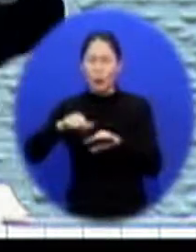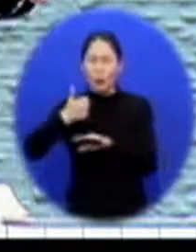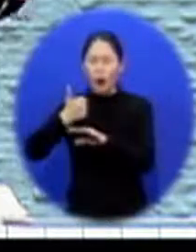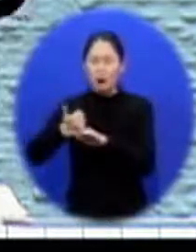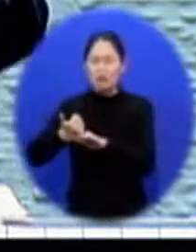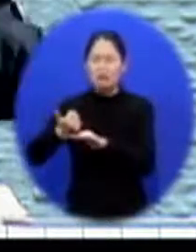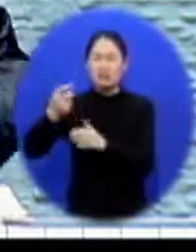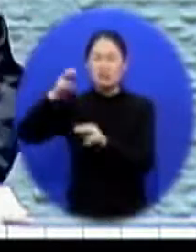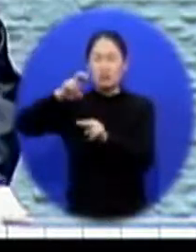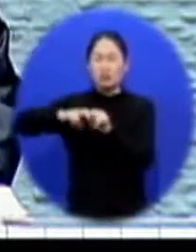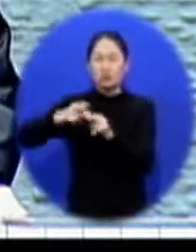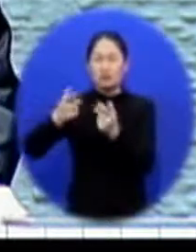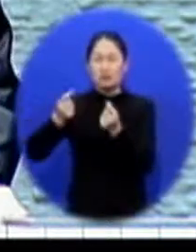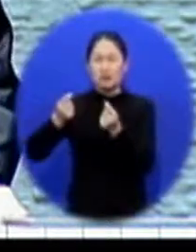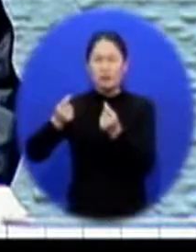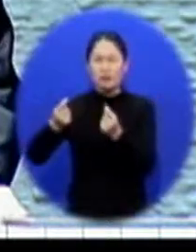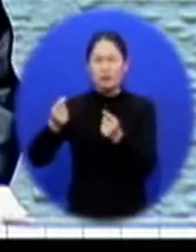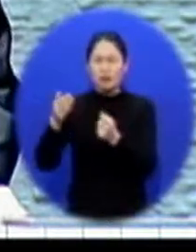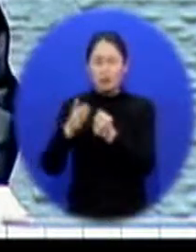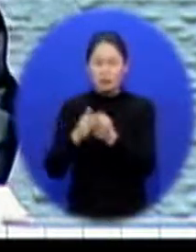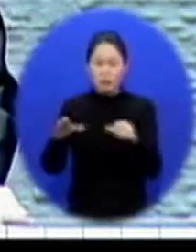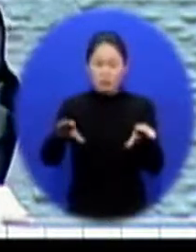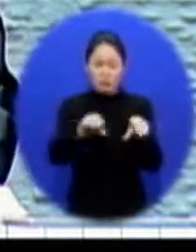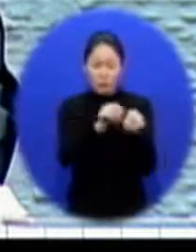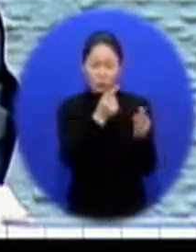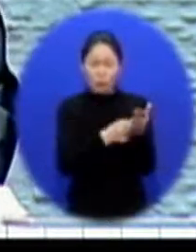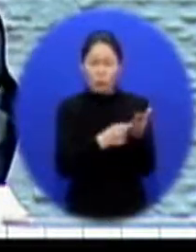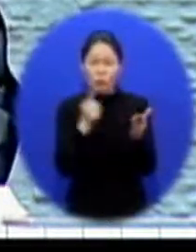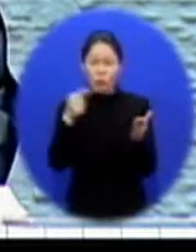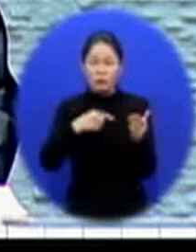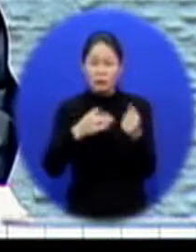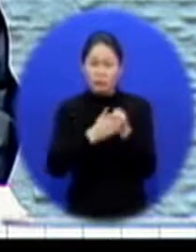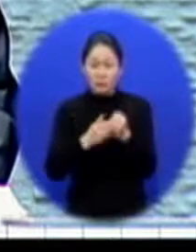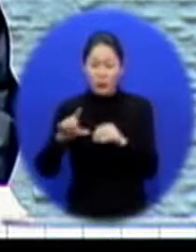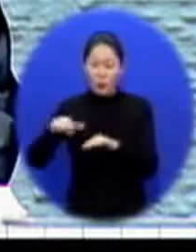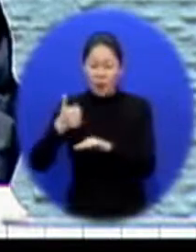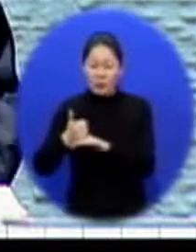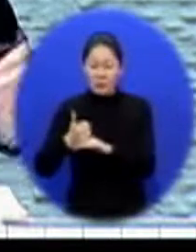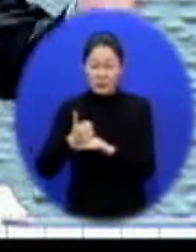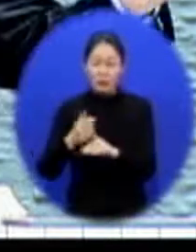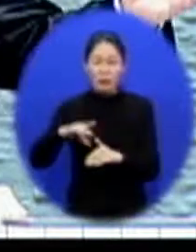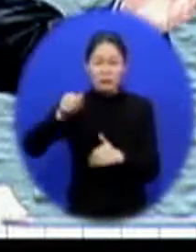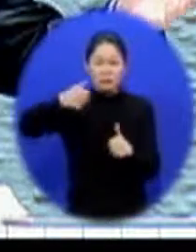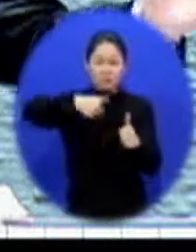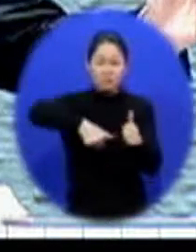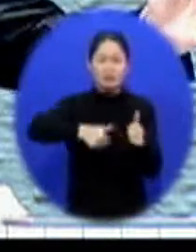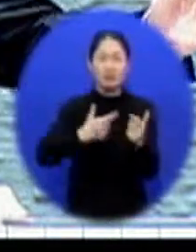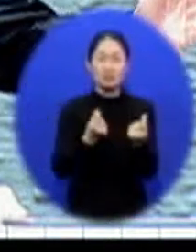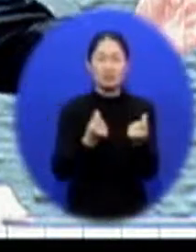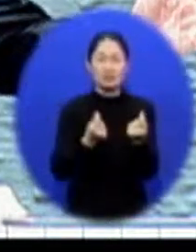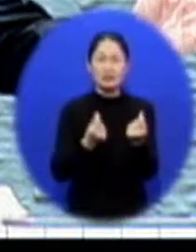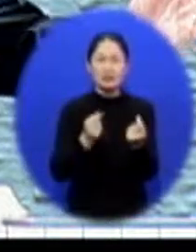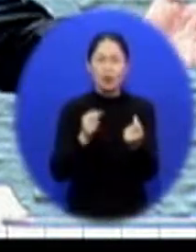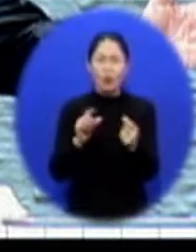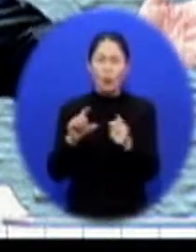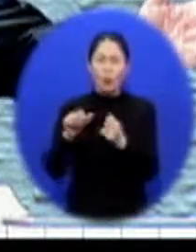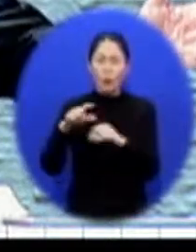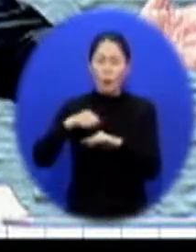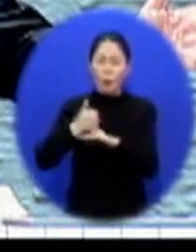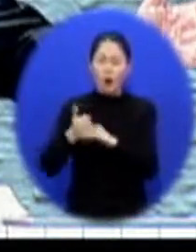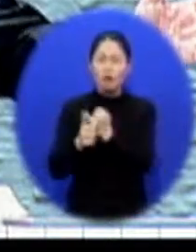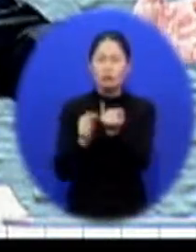왕이 가서 아련 하는 거죠 그런 신세 왕입니다 번 이게 왕우 번 위기에는 또